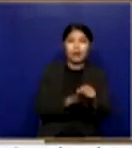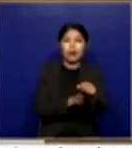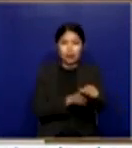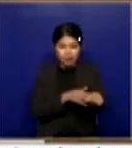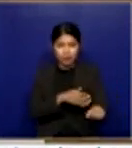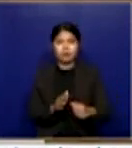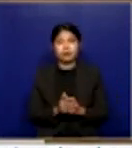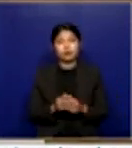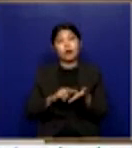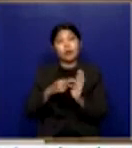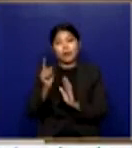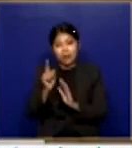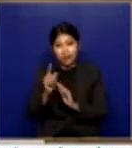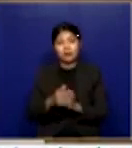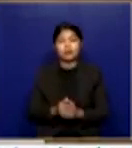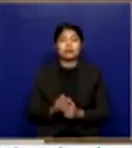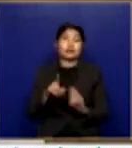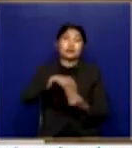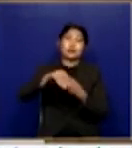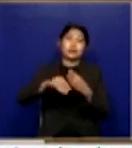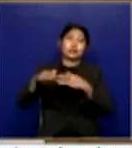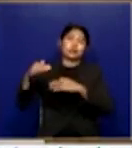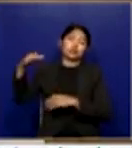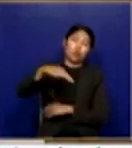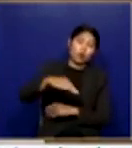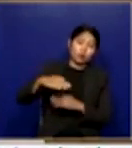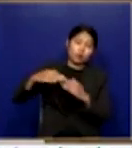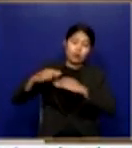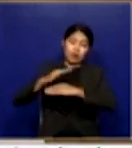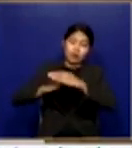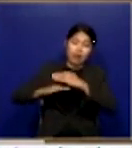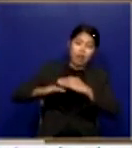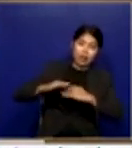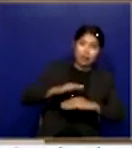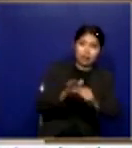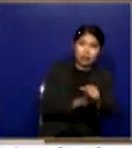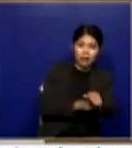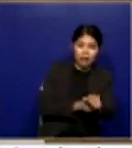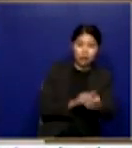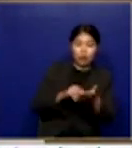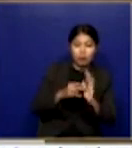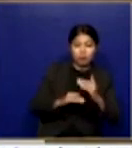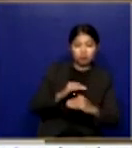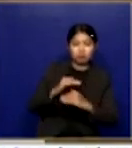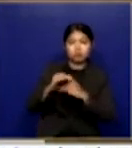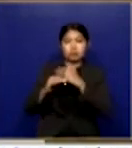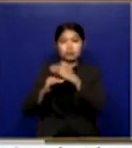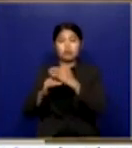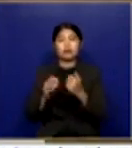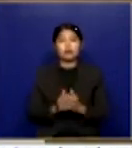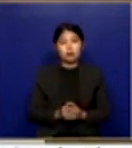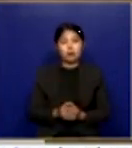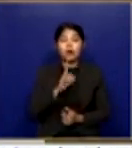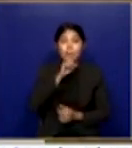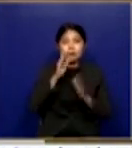ความหมายก็คือนลดลงอยู่แล้วอ่ะยังไงก็ตกกลับมาตกช้าลงไปเรื่อยๆแสดงว่าหลายอย่างมันก็เลยดีขึ้นแต่ท่านถาม